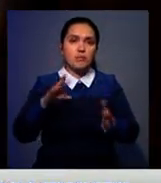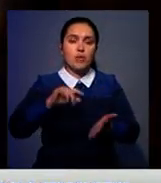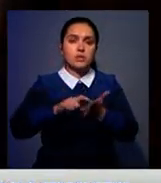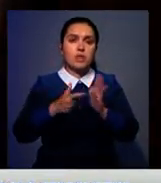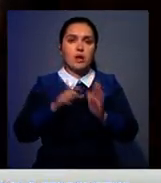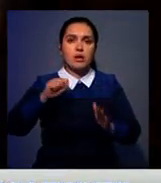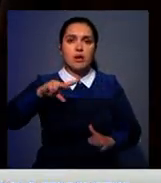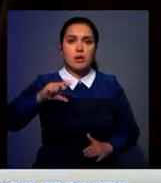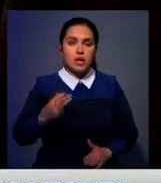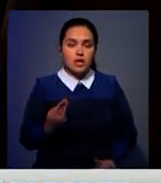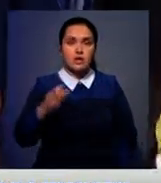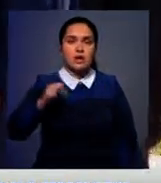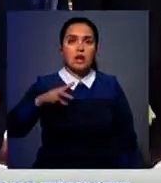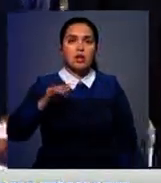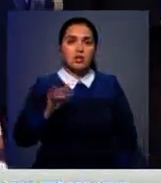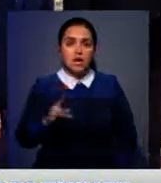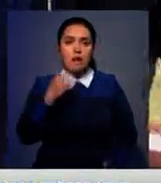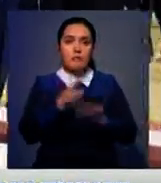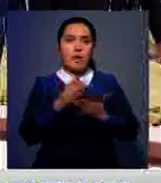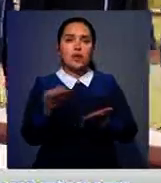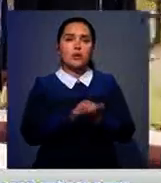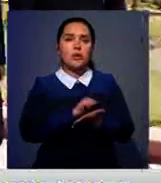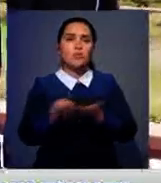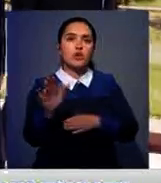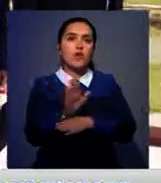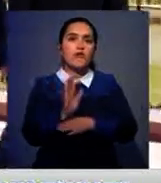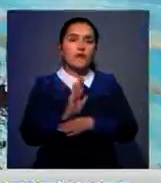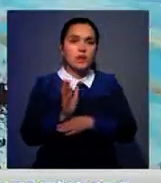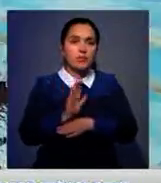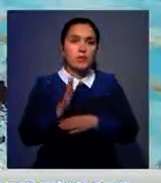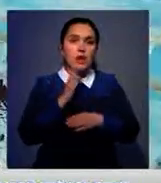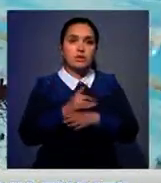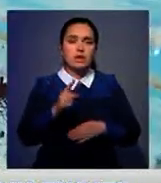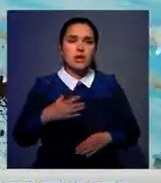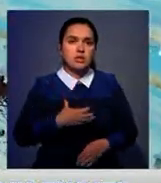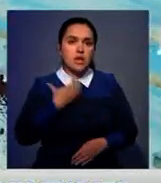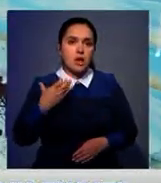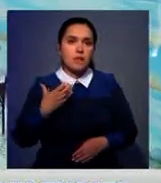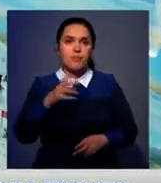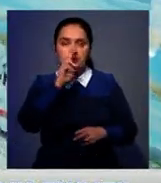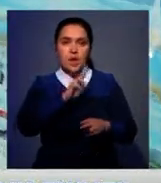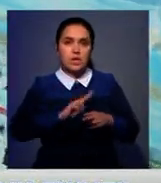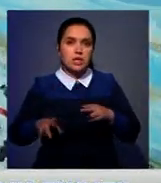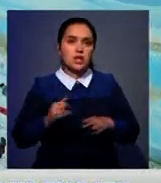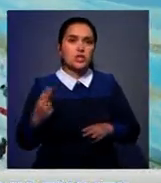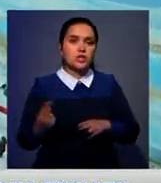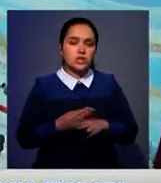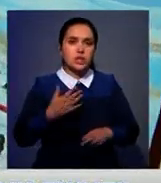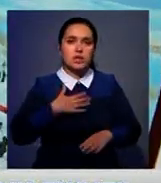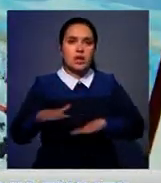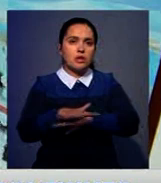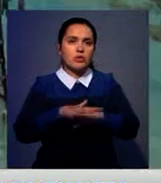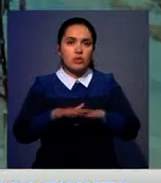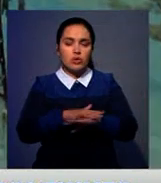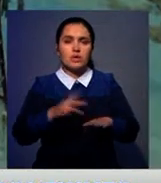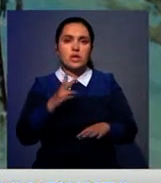«Алаш», «Алжир», показали документальный фильм «Лютый холод Алжира». Несмотря на страшные потери и лишения, наш народ не ожесточился,